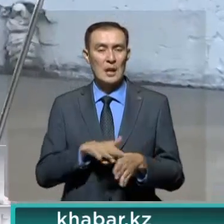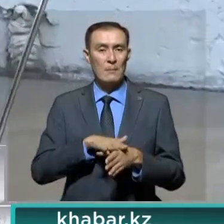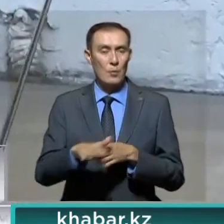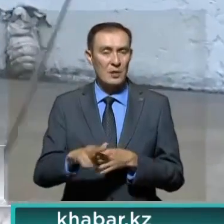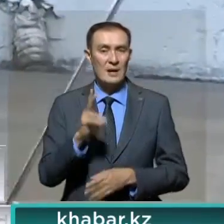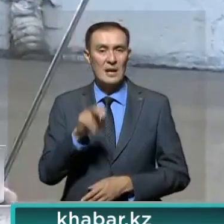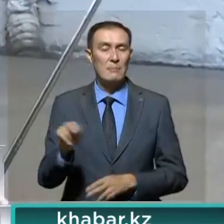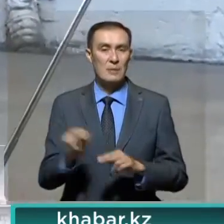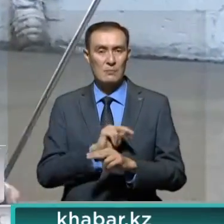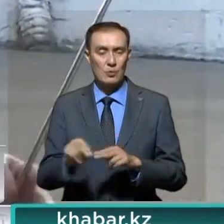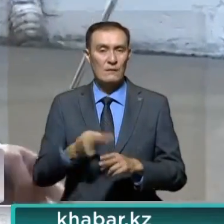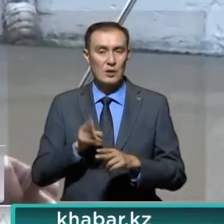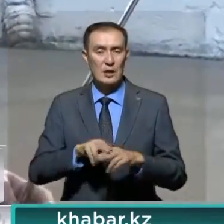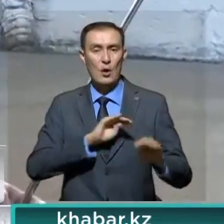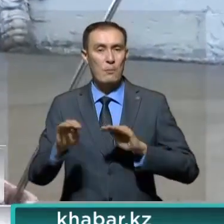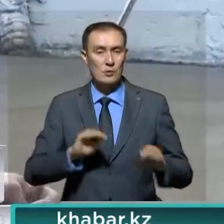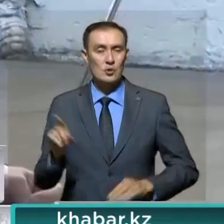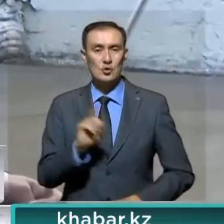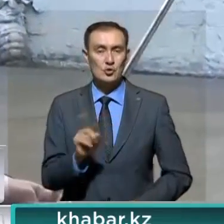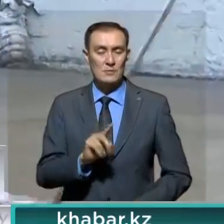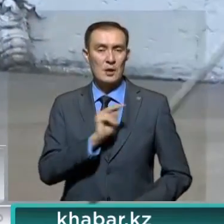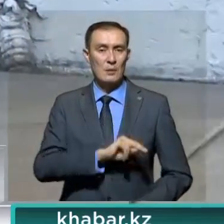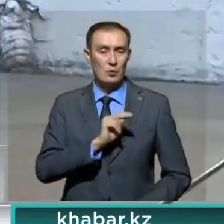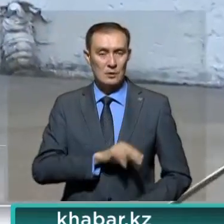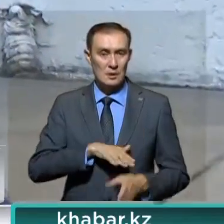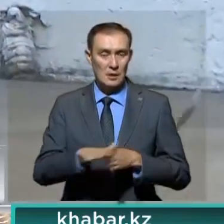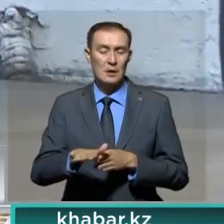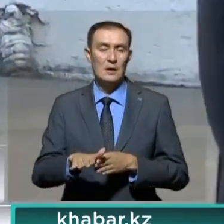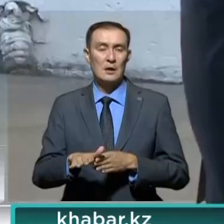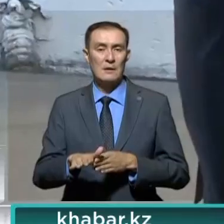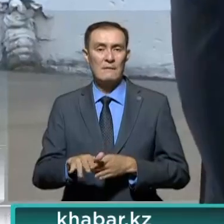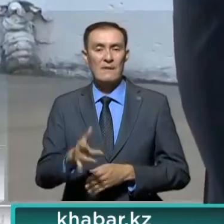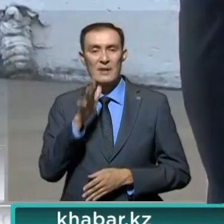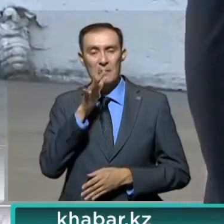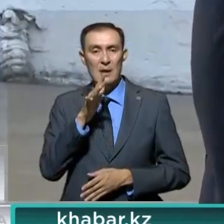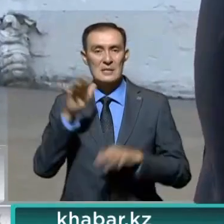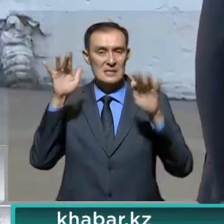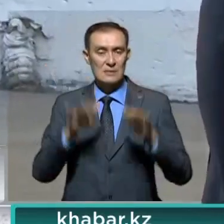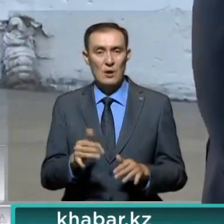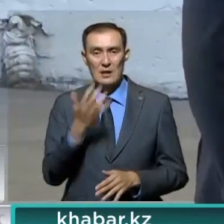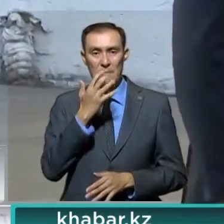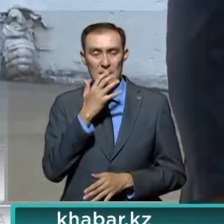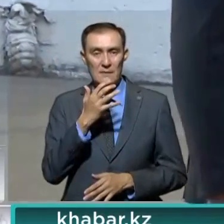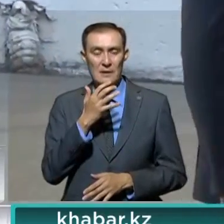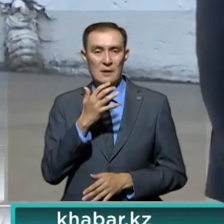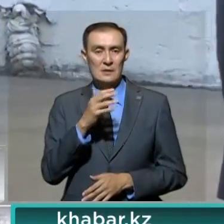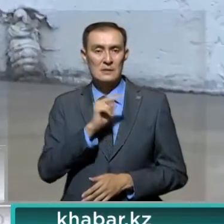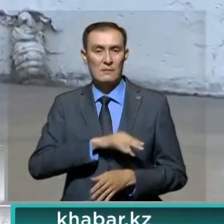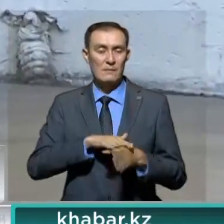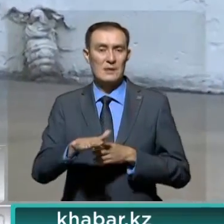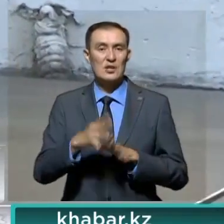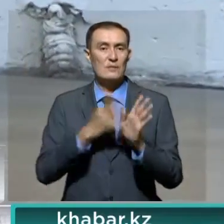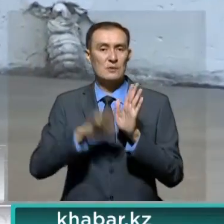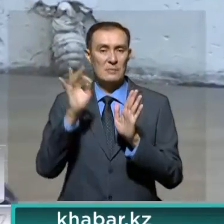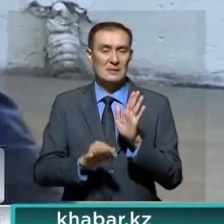полного капитального ремонта данного оборудования, чтобы оно работало в отопительный период с КПД порядка